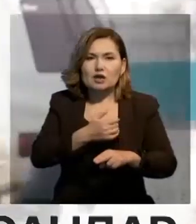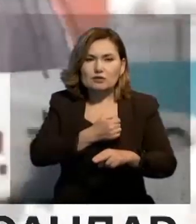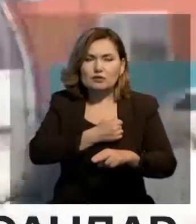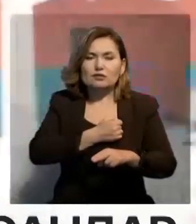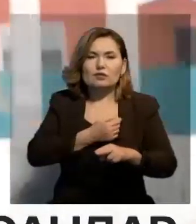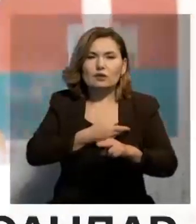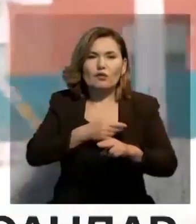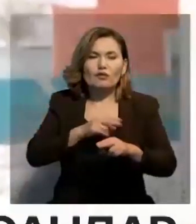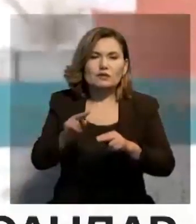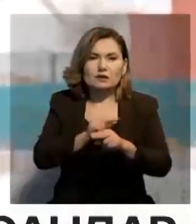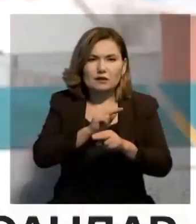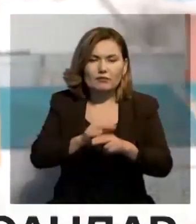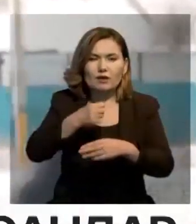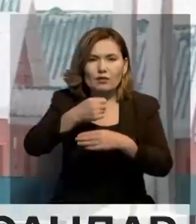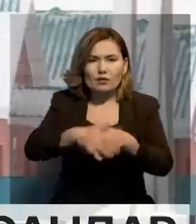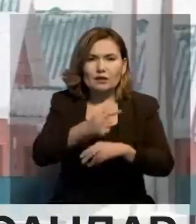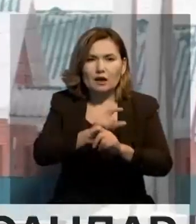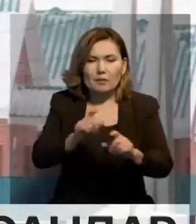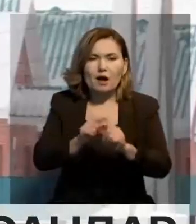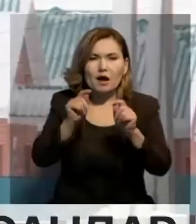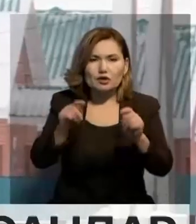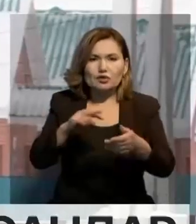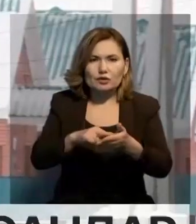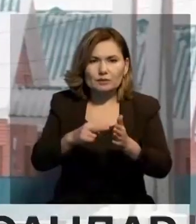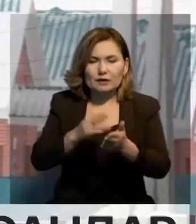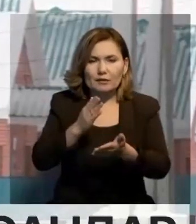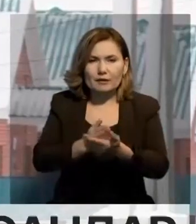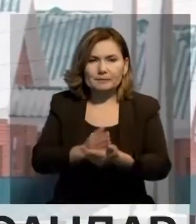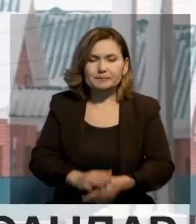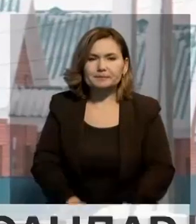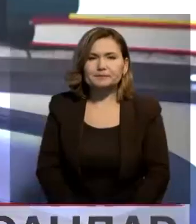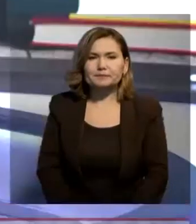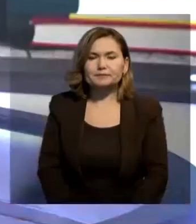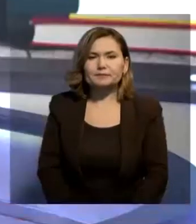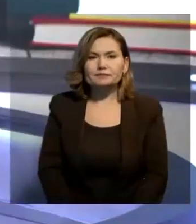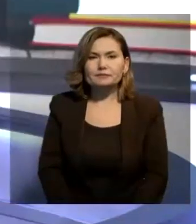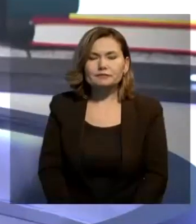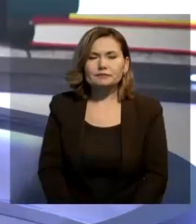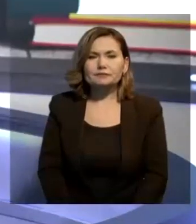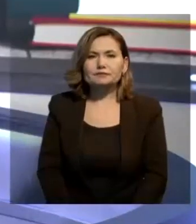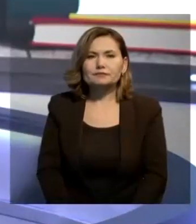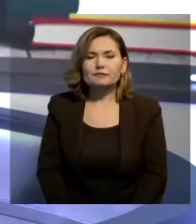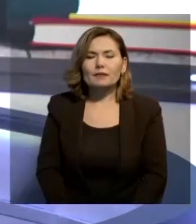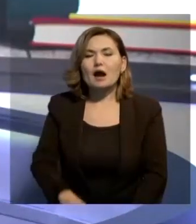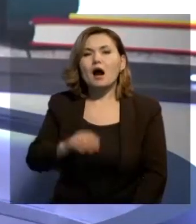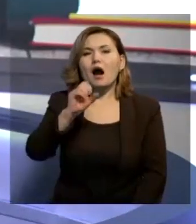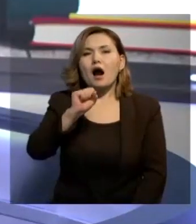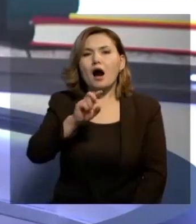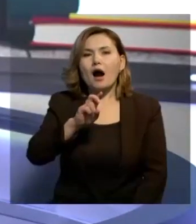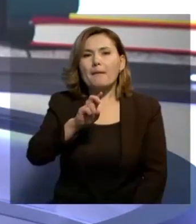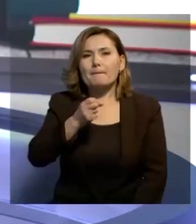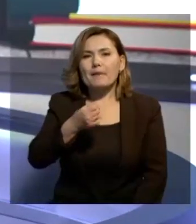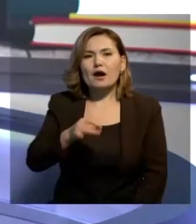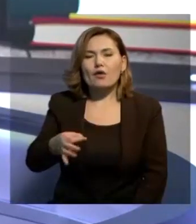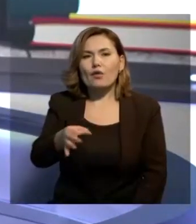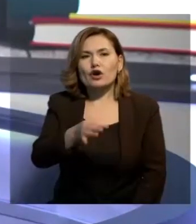басталады. Мағауия Қалиев, Сергей Трахтенберг, Қостанай облысы, Хабар 24. Абай облысы